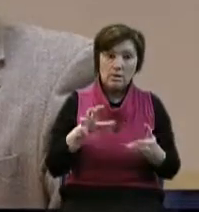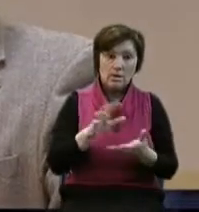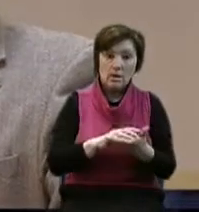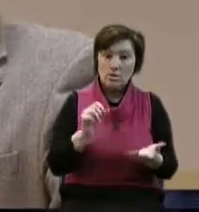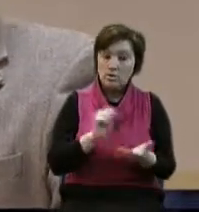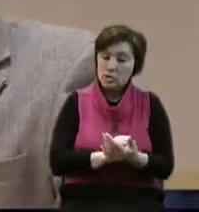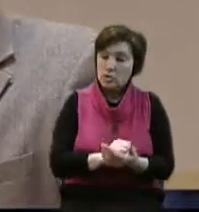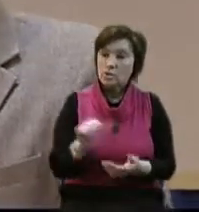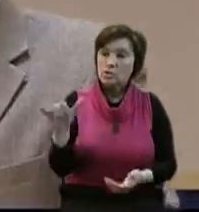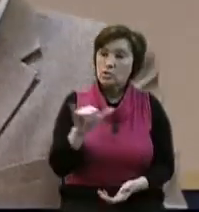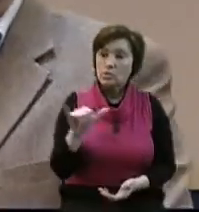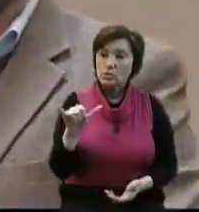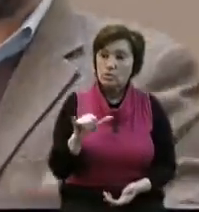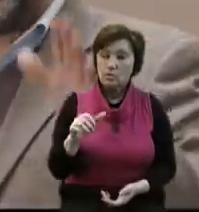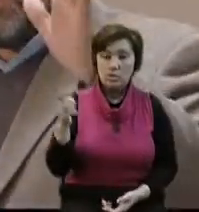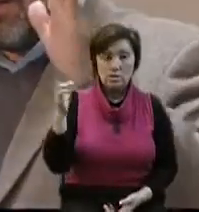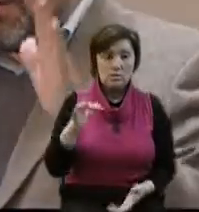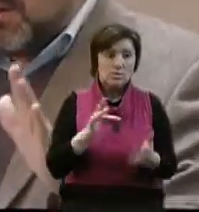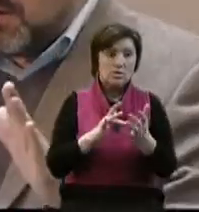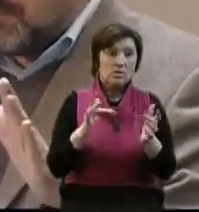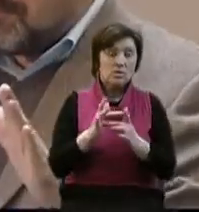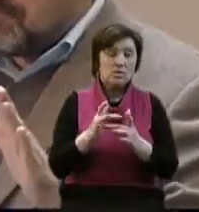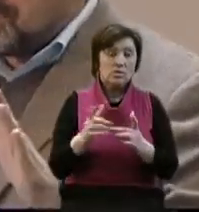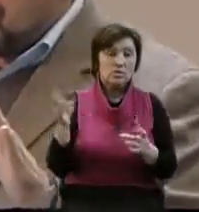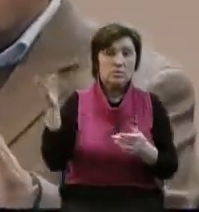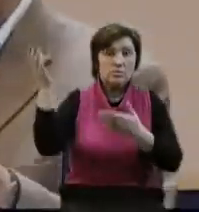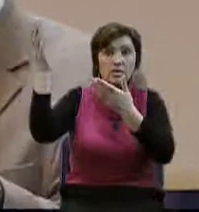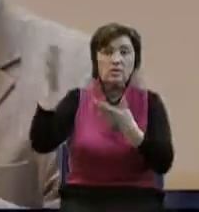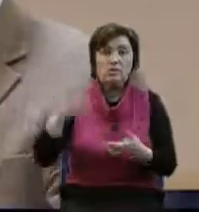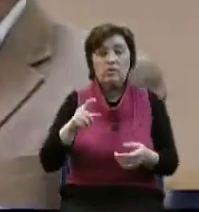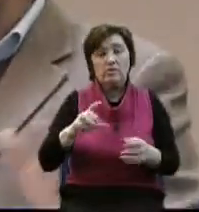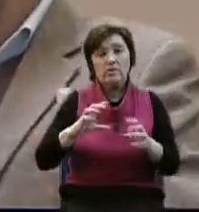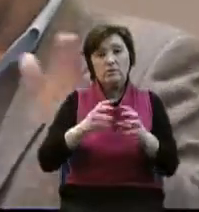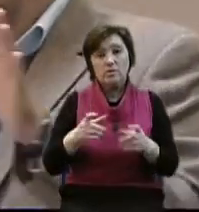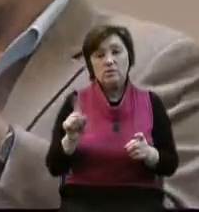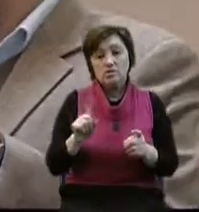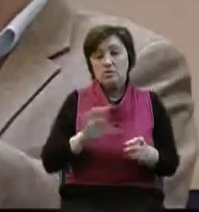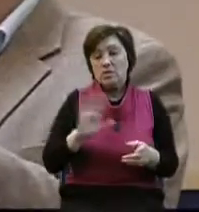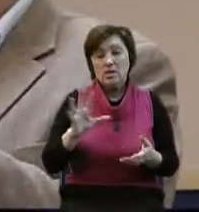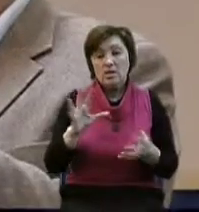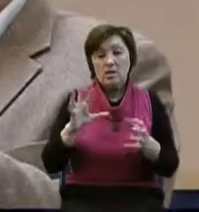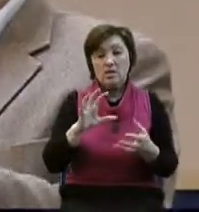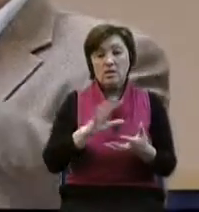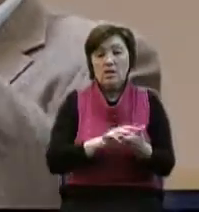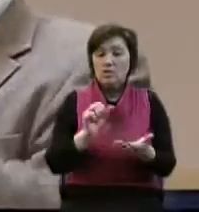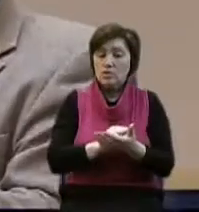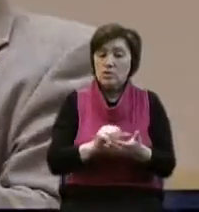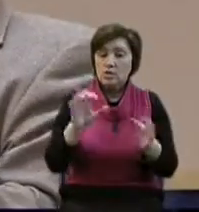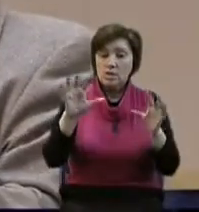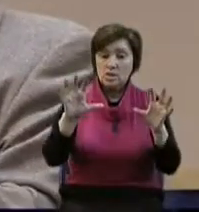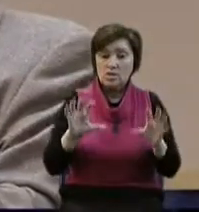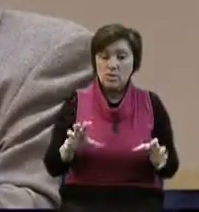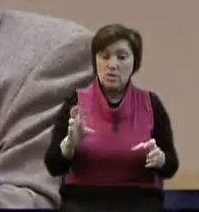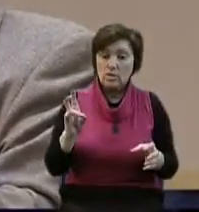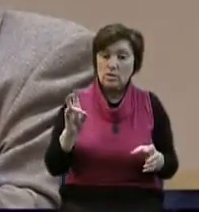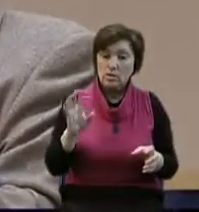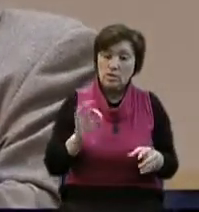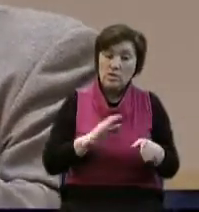субботы. Господь Иисус, Он пришел в этот мир, чтобы не нарушить закон, а исполнить